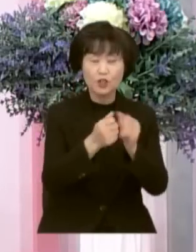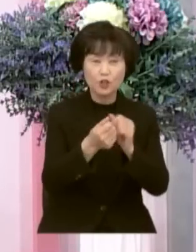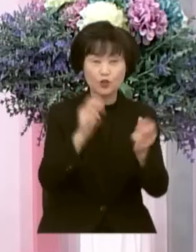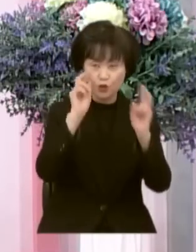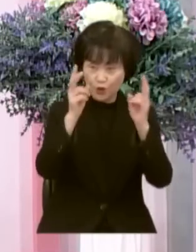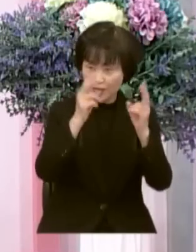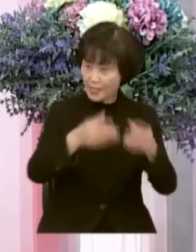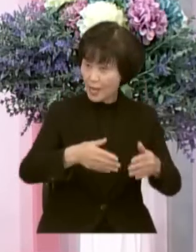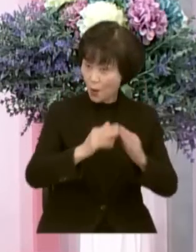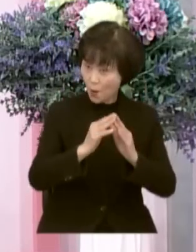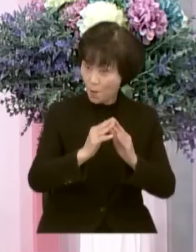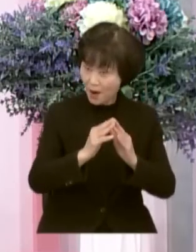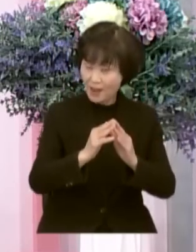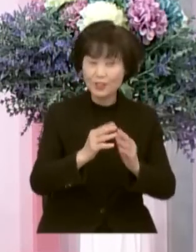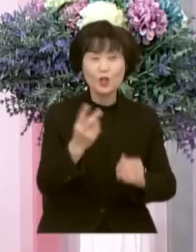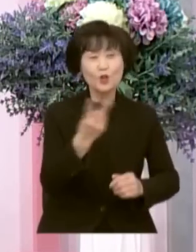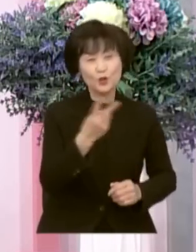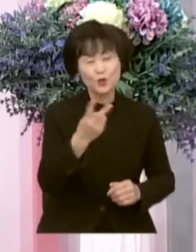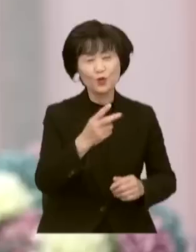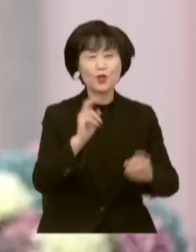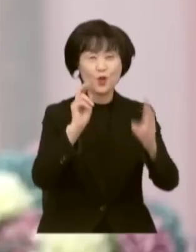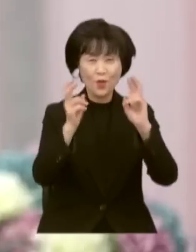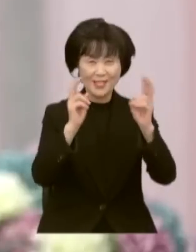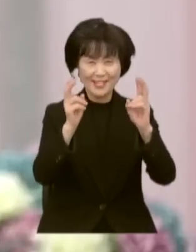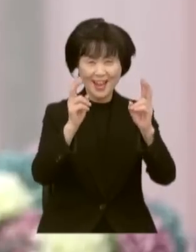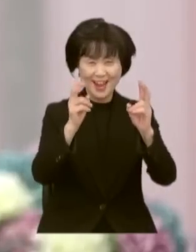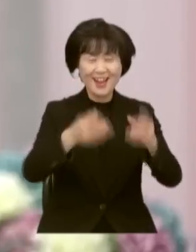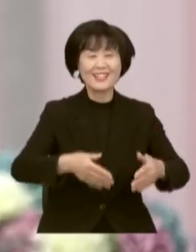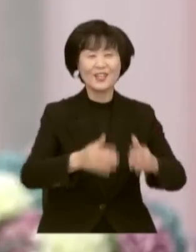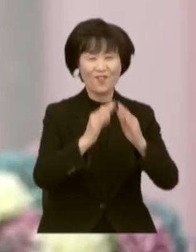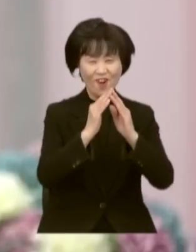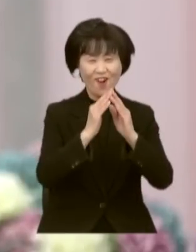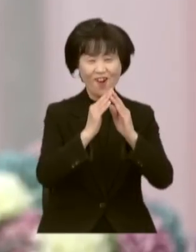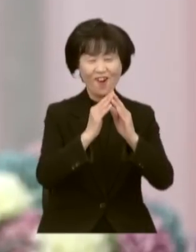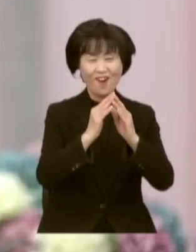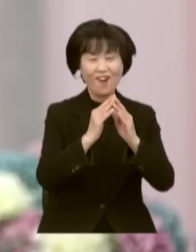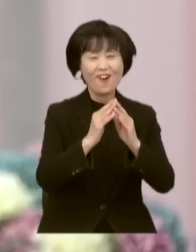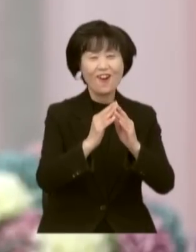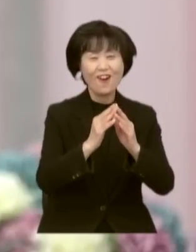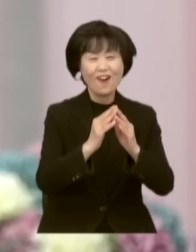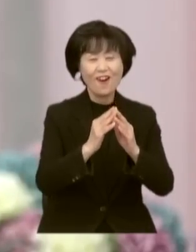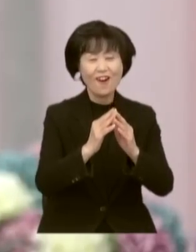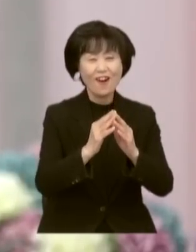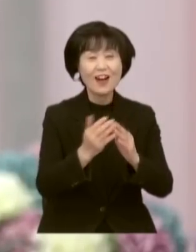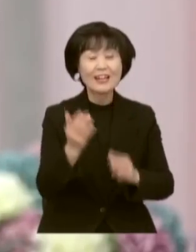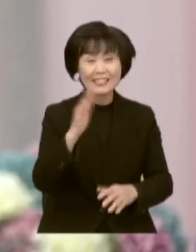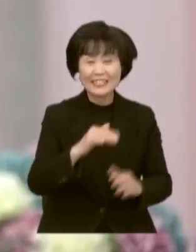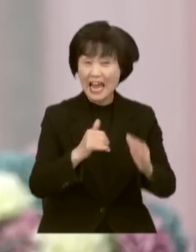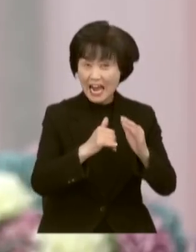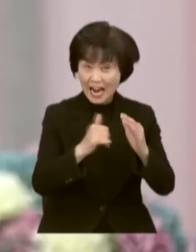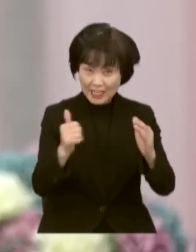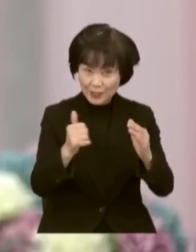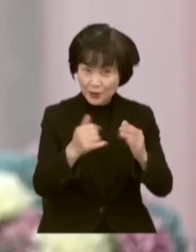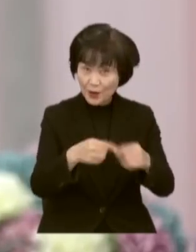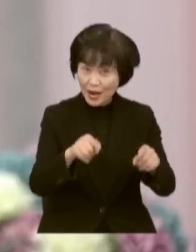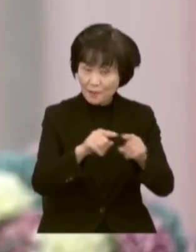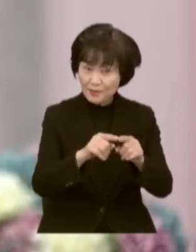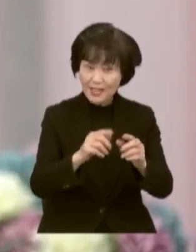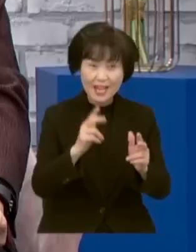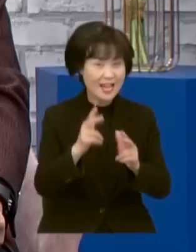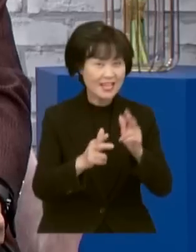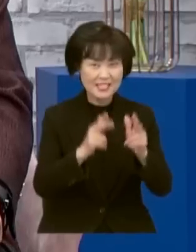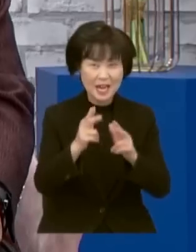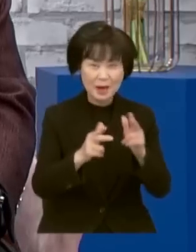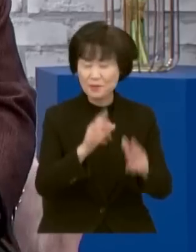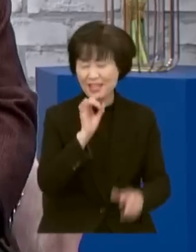주식회사를 만들어가고 으쌰으쌰 하면서 엄청 잘 나갈 줄 알았어요. 근데 그 가족들끼리 절대 사업하는 거 아니에요,